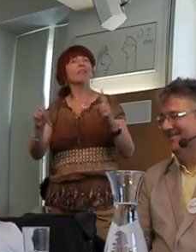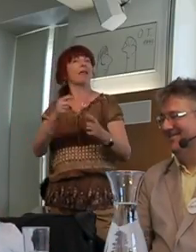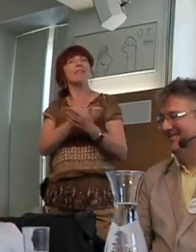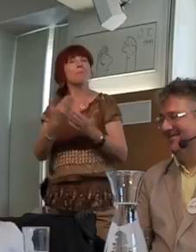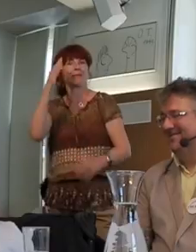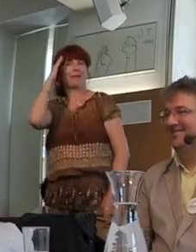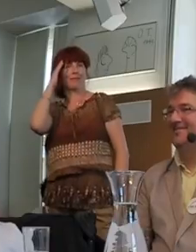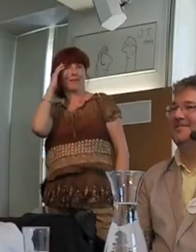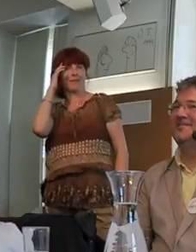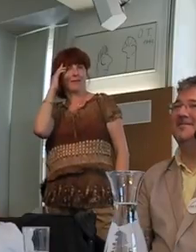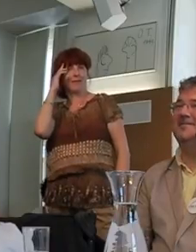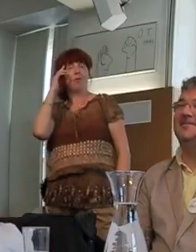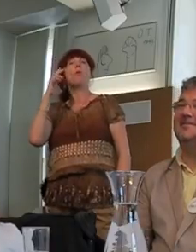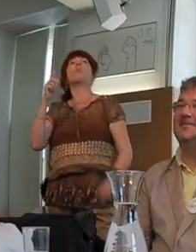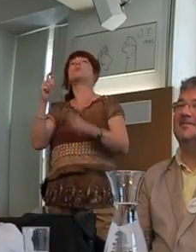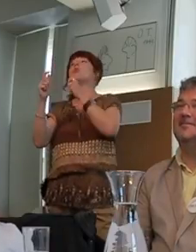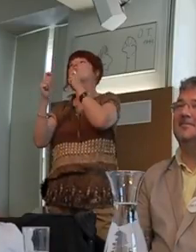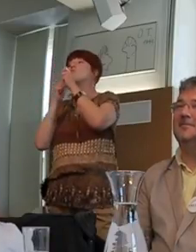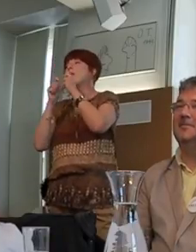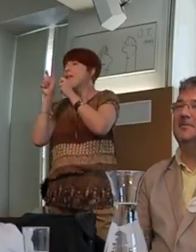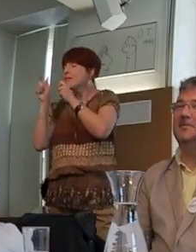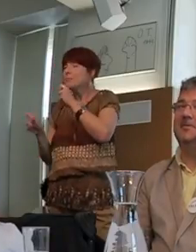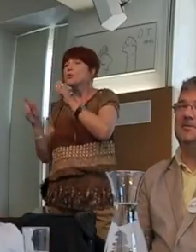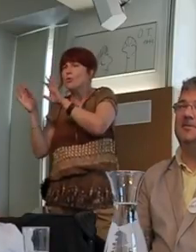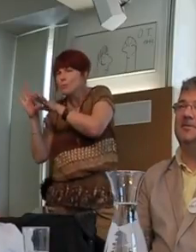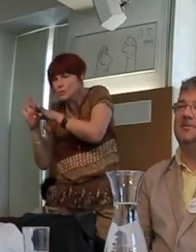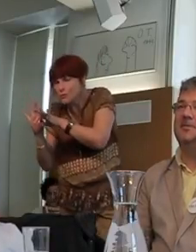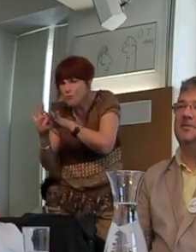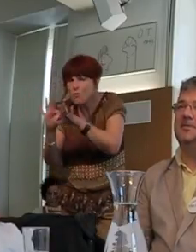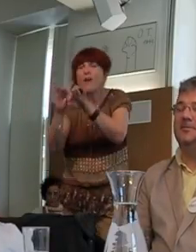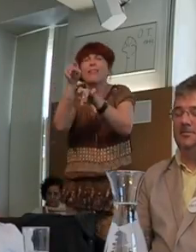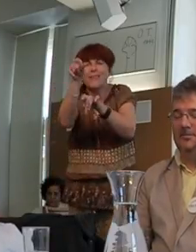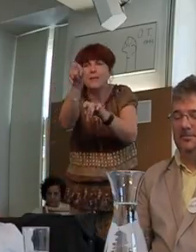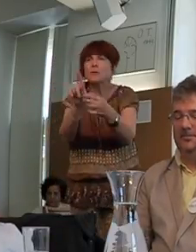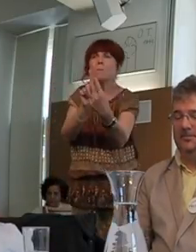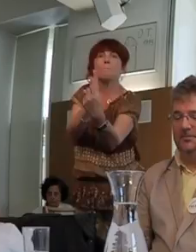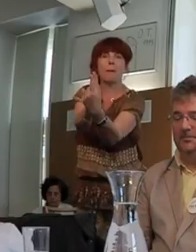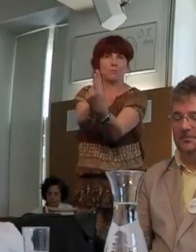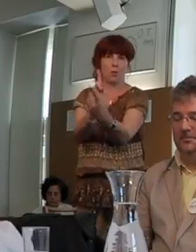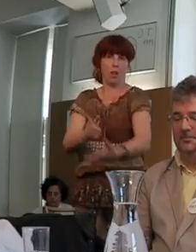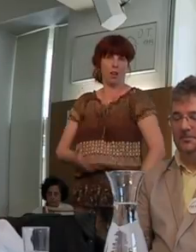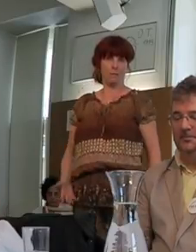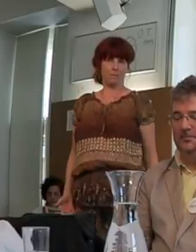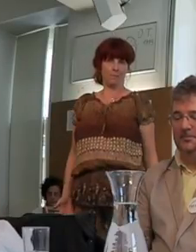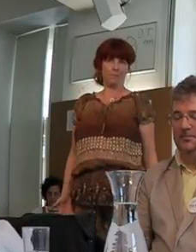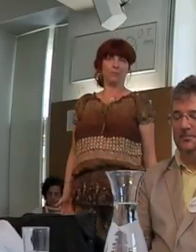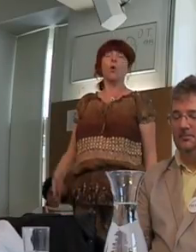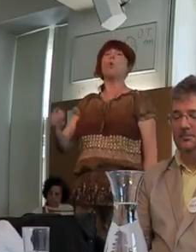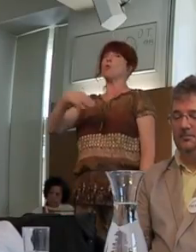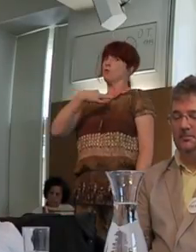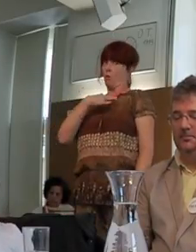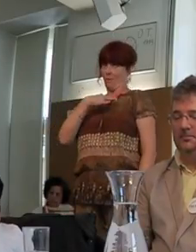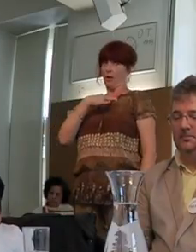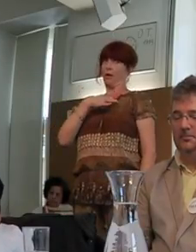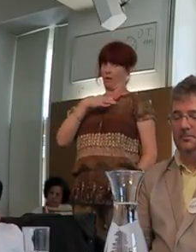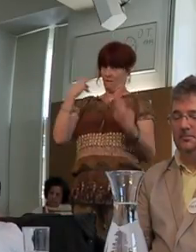Nur man muss die Journalistinnen und Journalisten auch zu diesen Leuten bringen. Und was auch ganz wesentlich ist, und da müssen